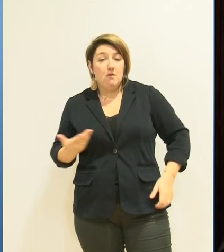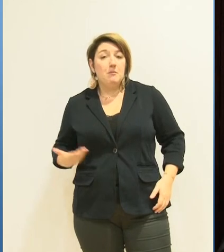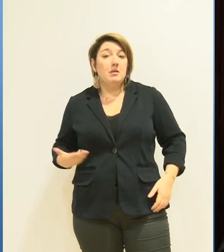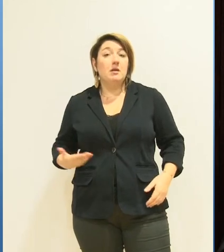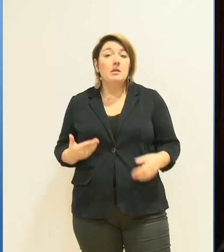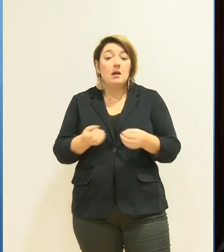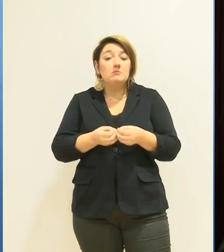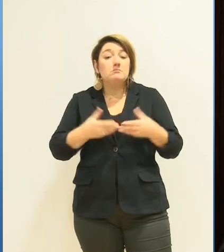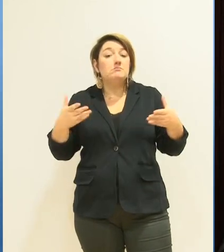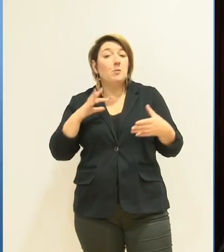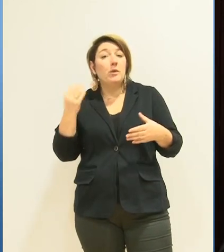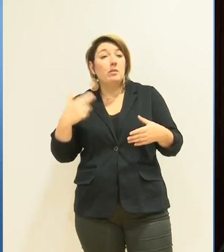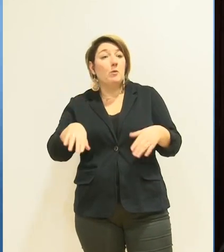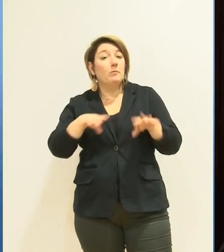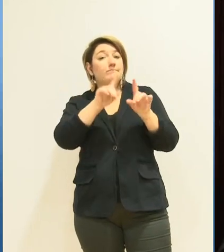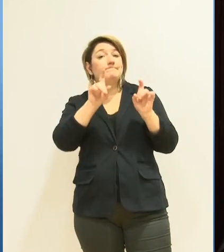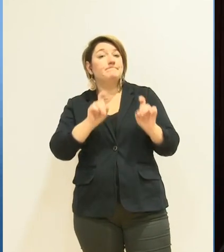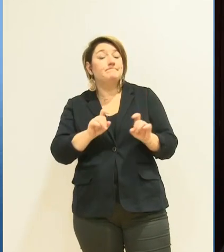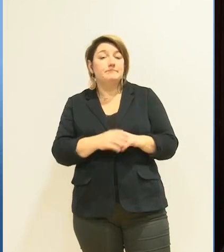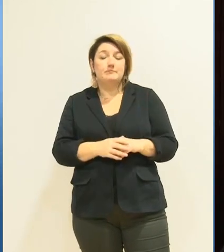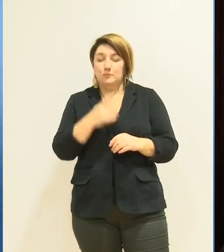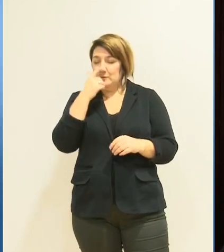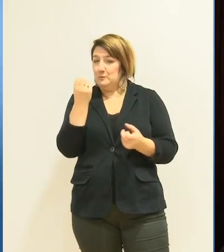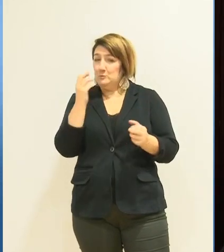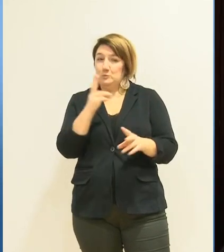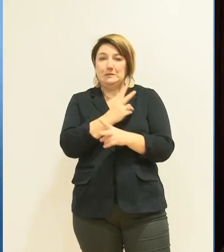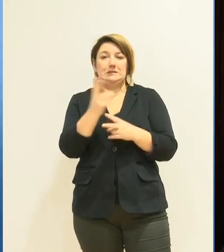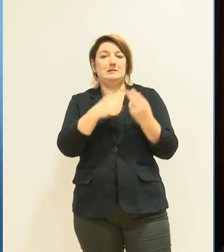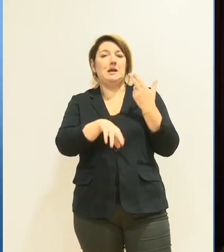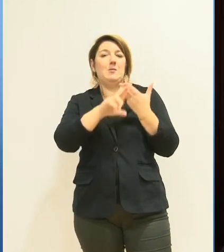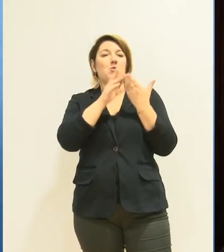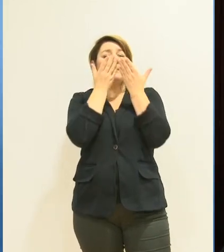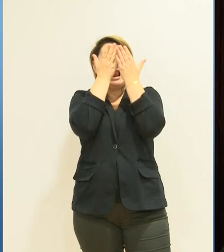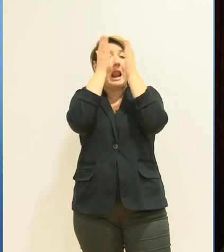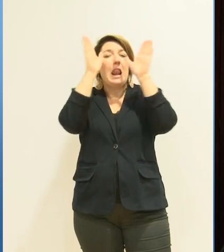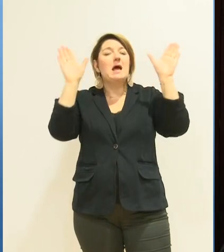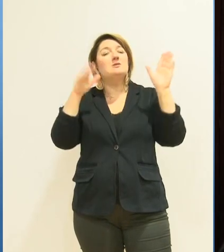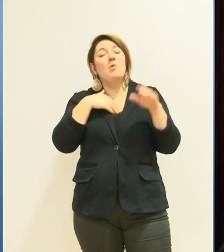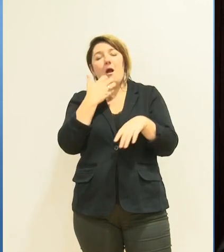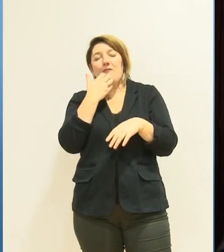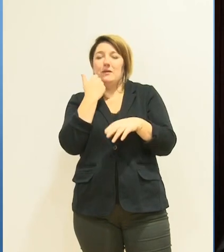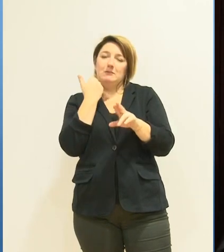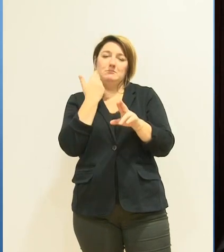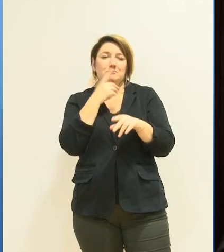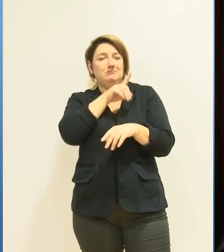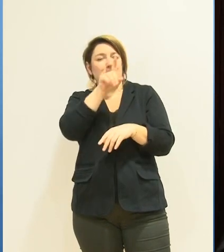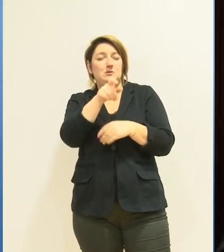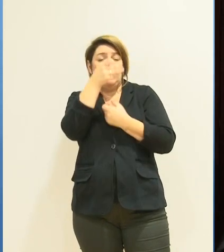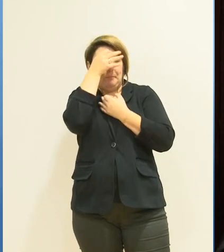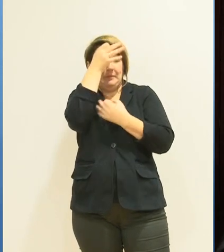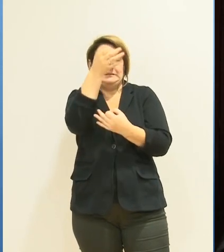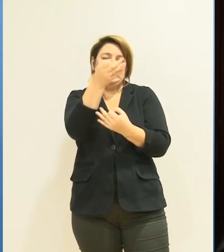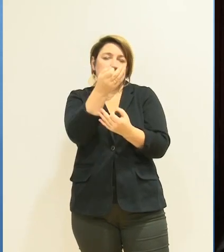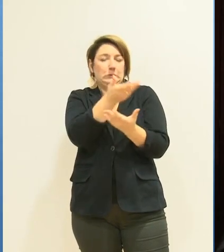et comme je risque d'avoir une réponse relativement large voudrait encore plus précis vous allez inaugurer